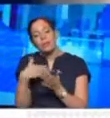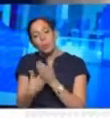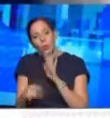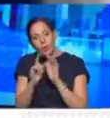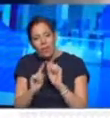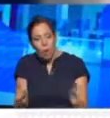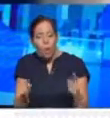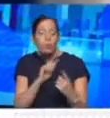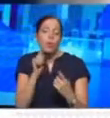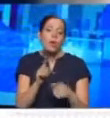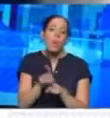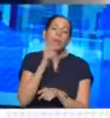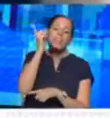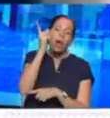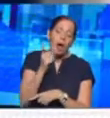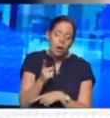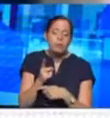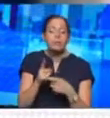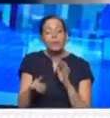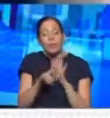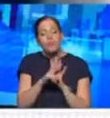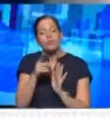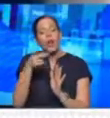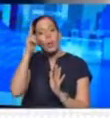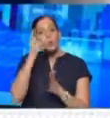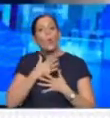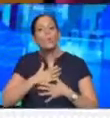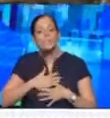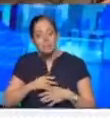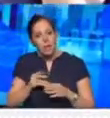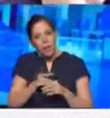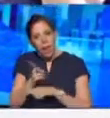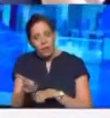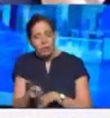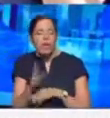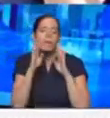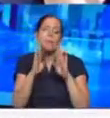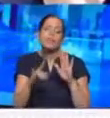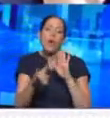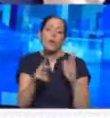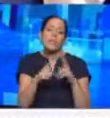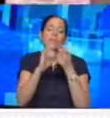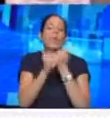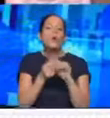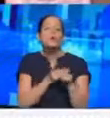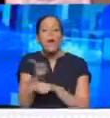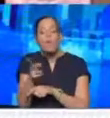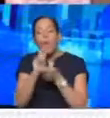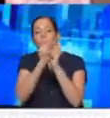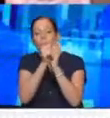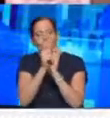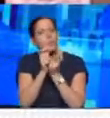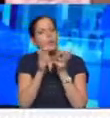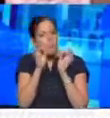הצרפתי שהליכוד מאוד רוצה להעביר. אני מאמין שהחוק הצרפתי או שהוא יעבור עם שינויים מאוד